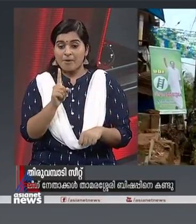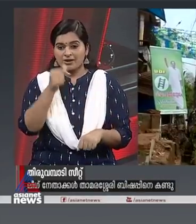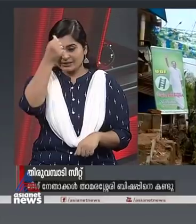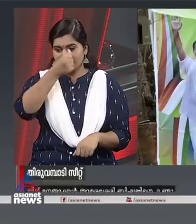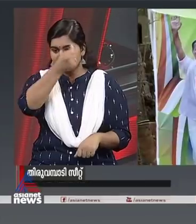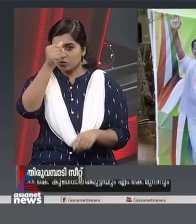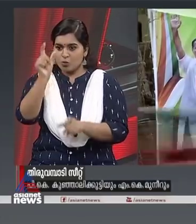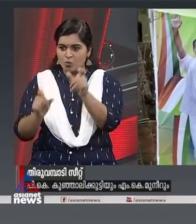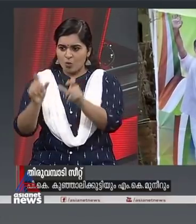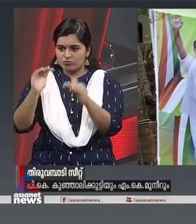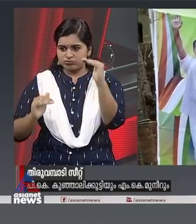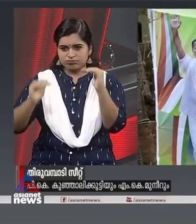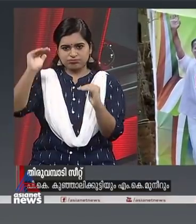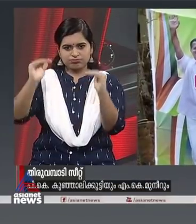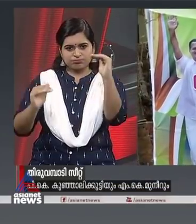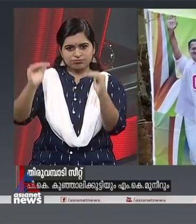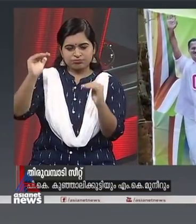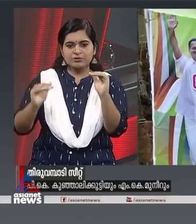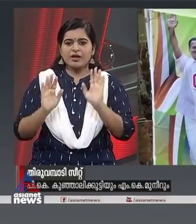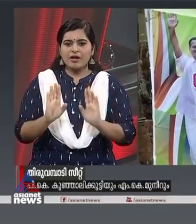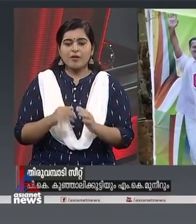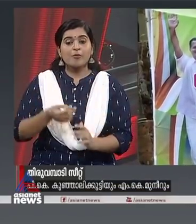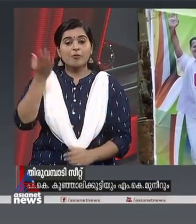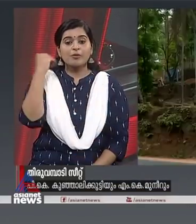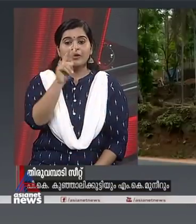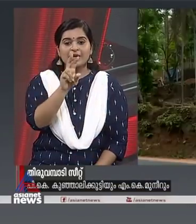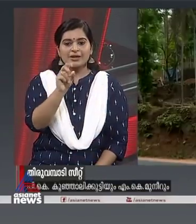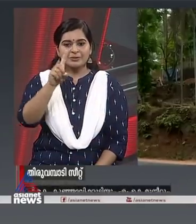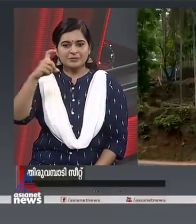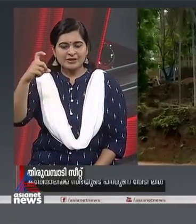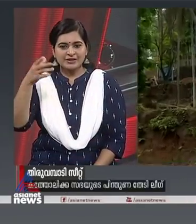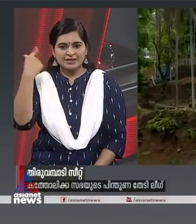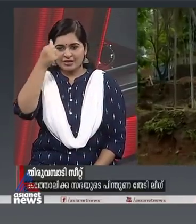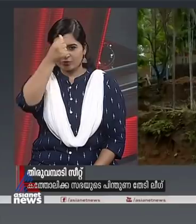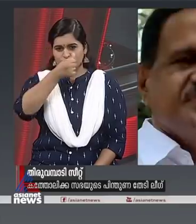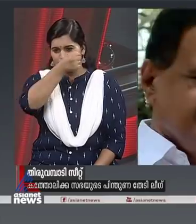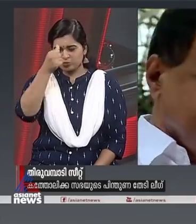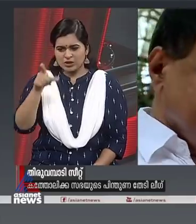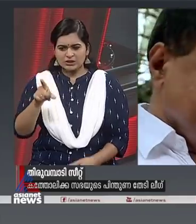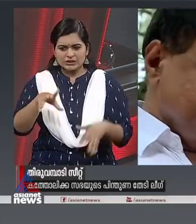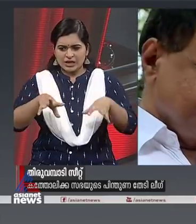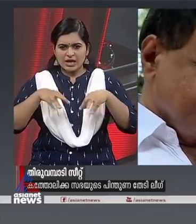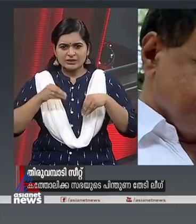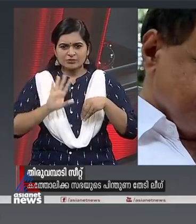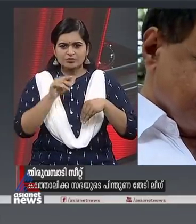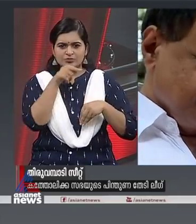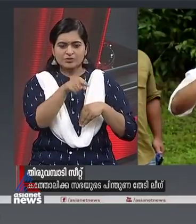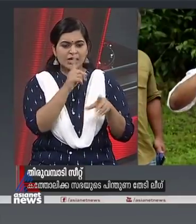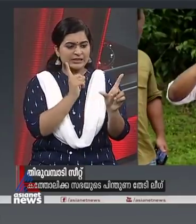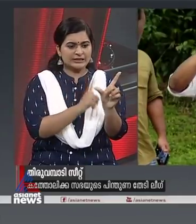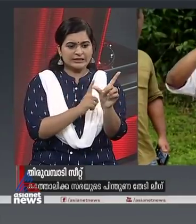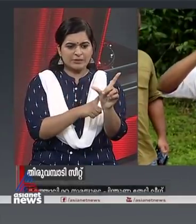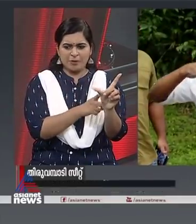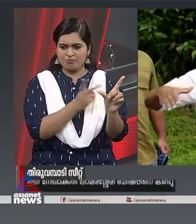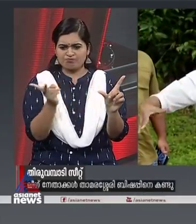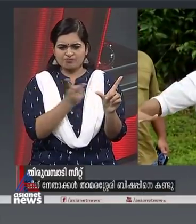മണ്ഡലമാണ് തിരുവമ്പാടി. 2016 സഭയുടെ എതിർപ്പ് മറികടന്ന സ്ഥാനാർത്ഥിയായ മുസ്ലിം ലീഗിലെ ഉമ്മർ മാസ്റ്റർ 3008 വോട്ടുകൾക്ക് CPMലെ ജോർജ് എം